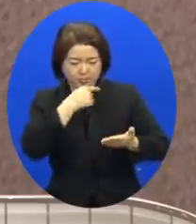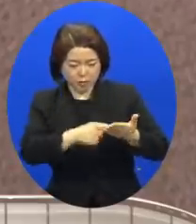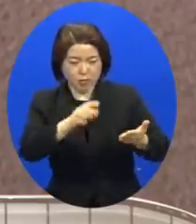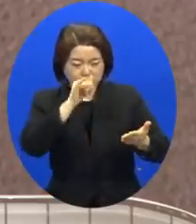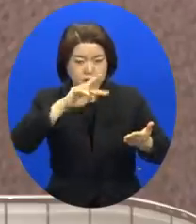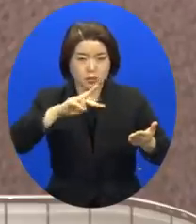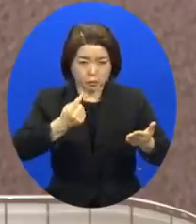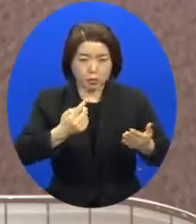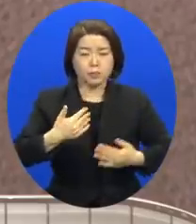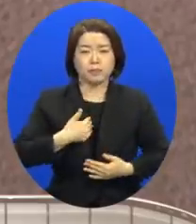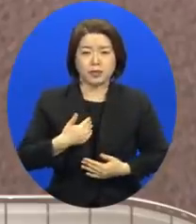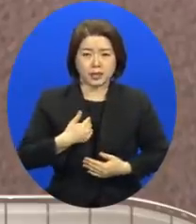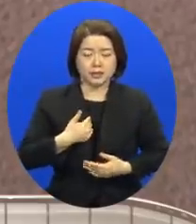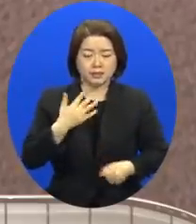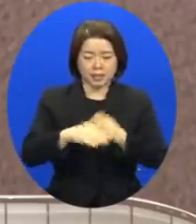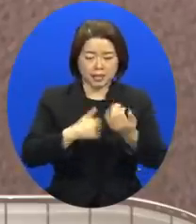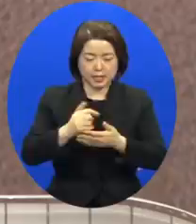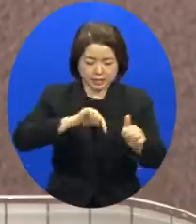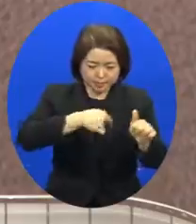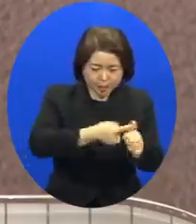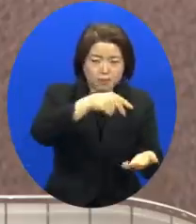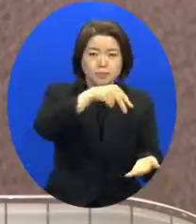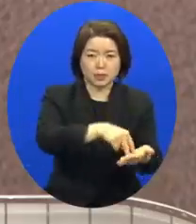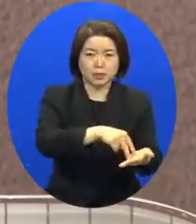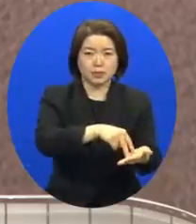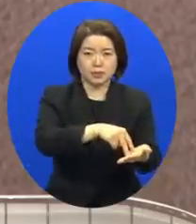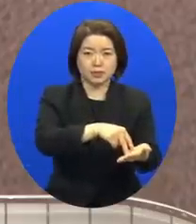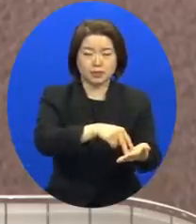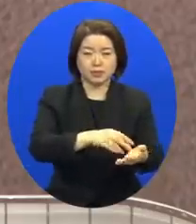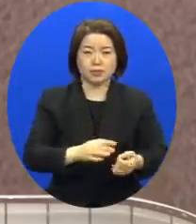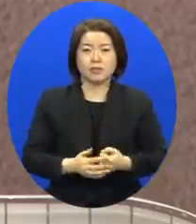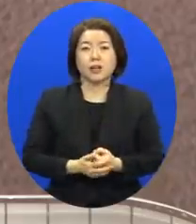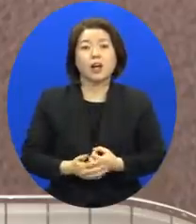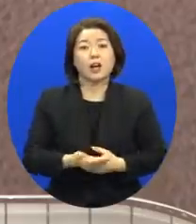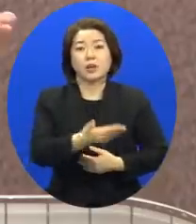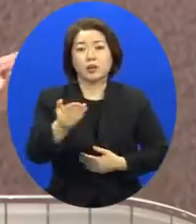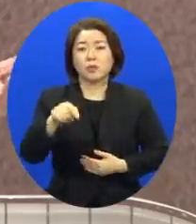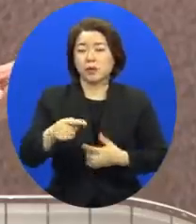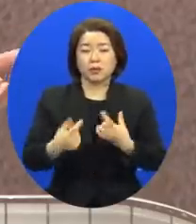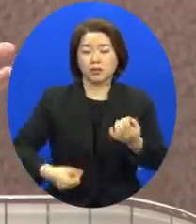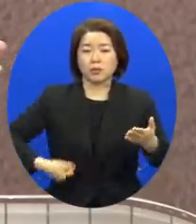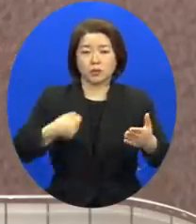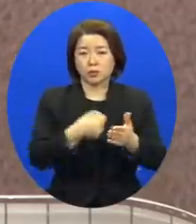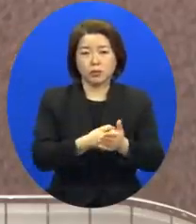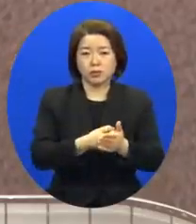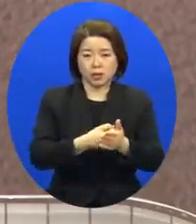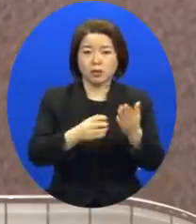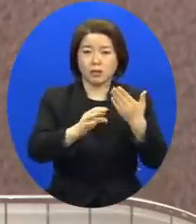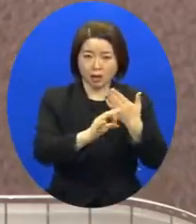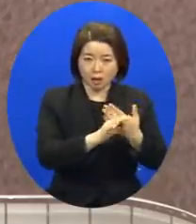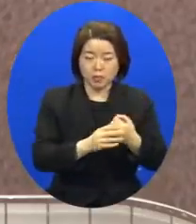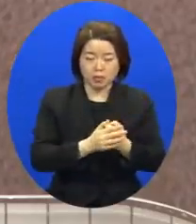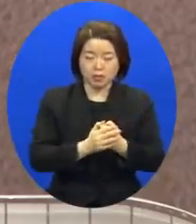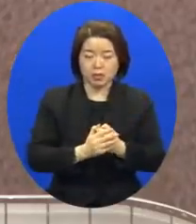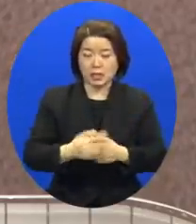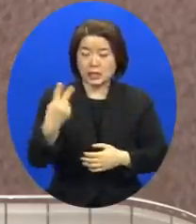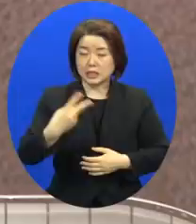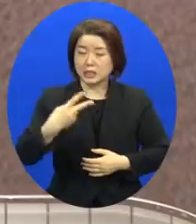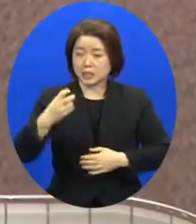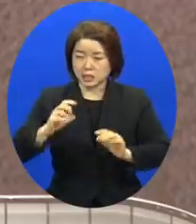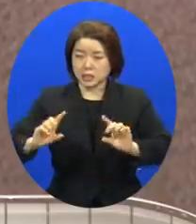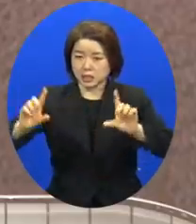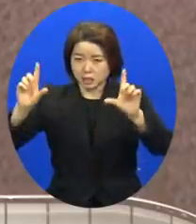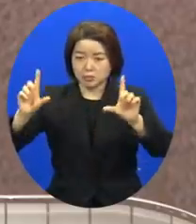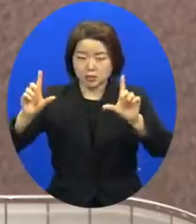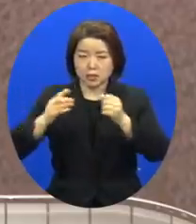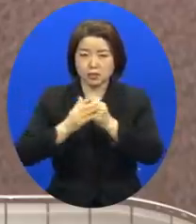나는 하나님의 편에 설 것입니다 여러분이 그렇게 결단해야 하며 2020년을 시작해야